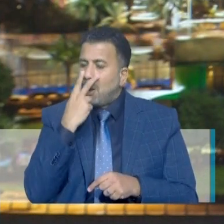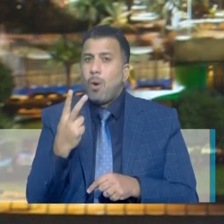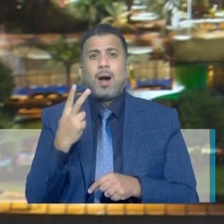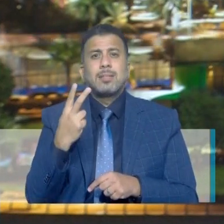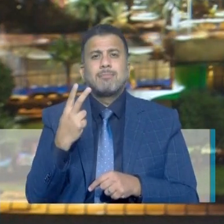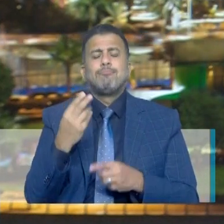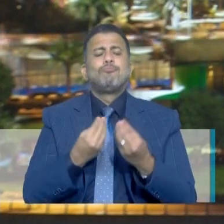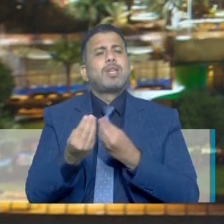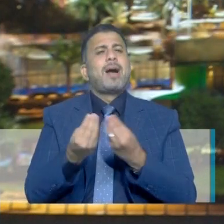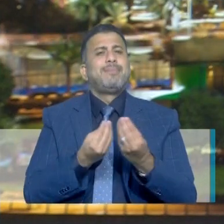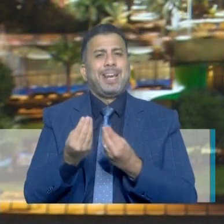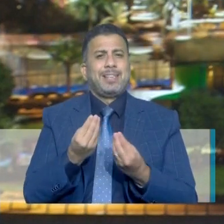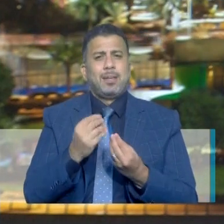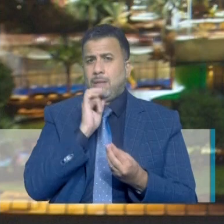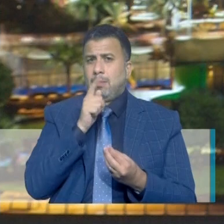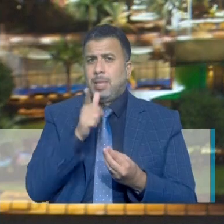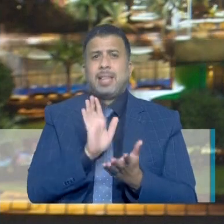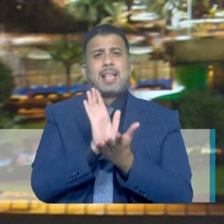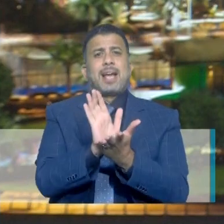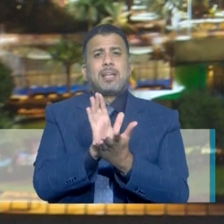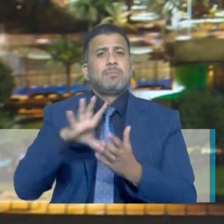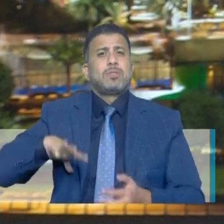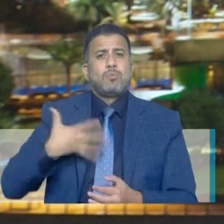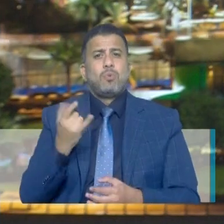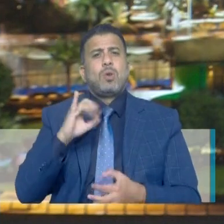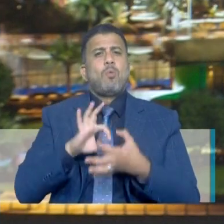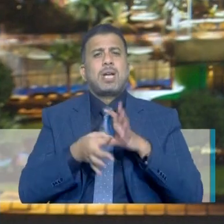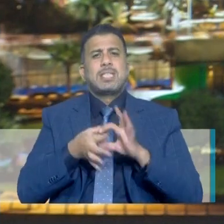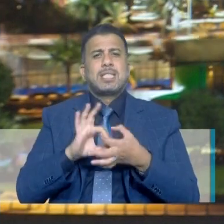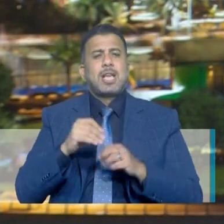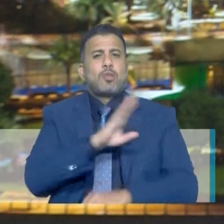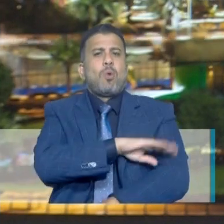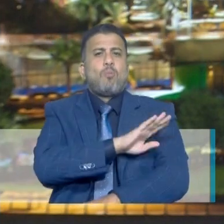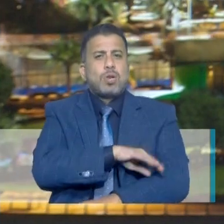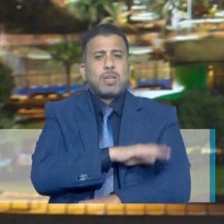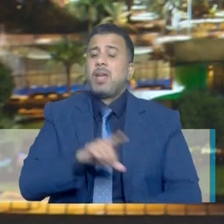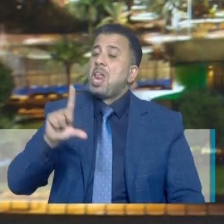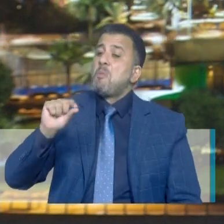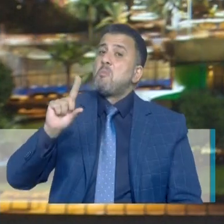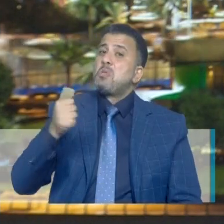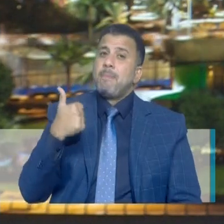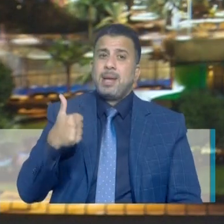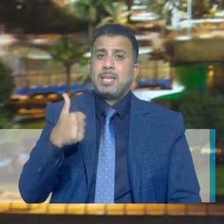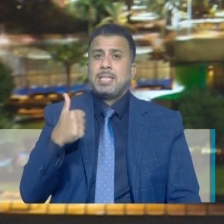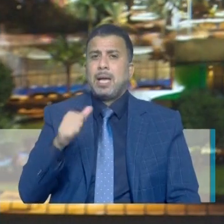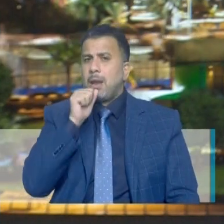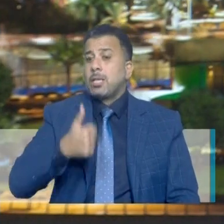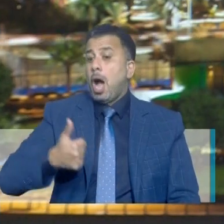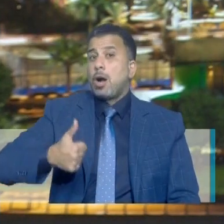تطلعات المتعاملين جاء ذلك خلال تكريم سموه المؤسسات والموظفين